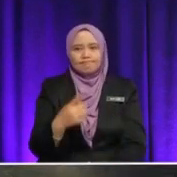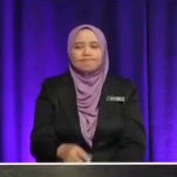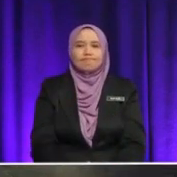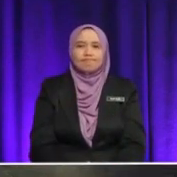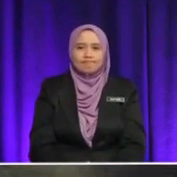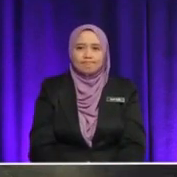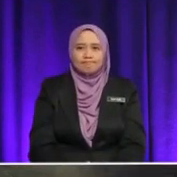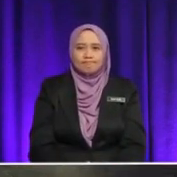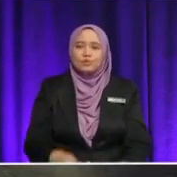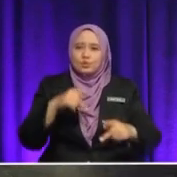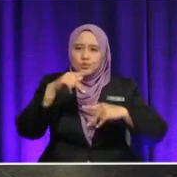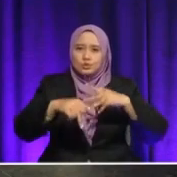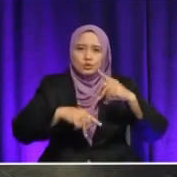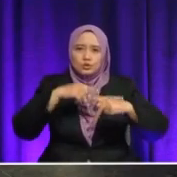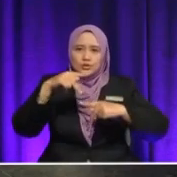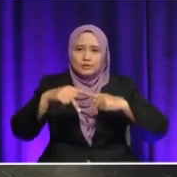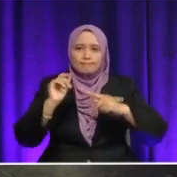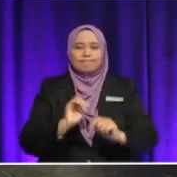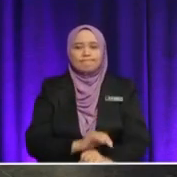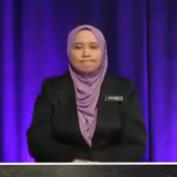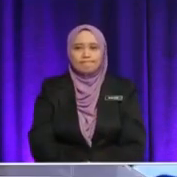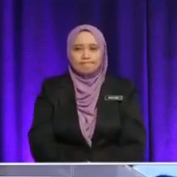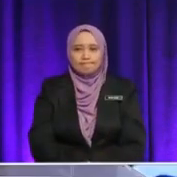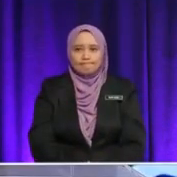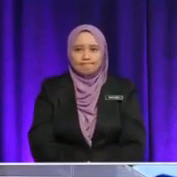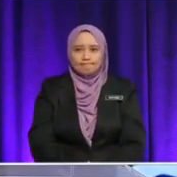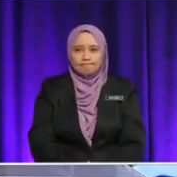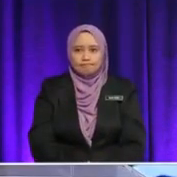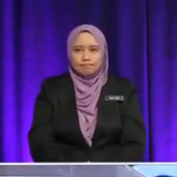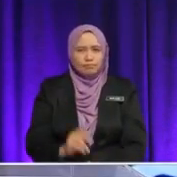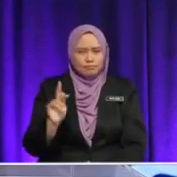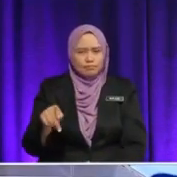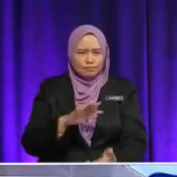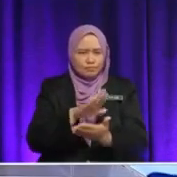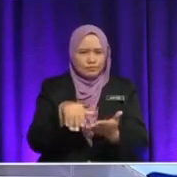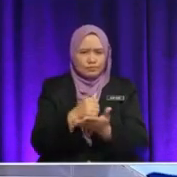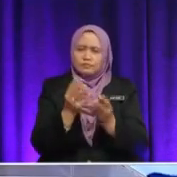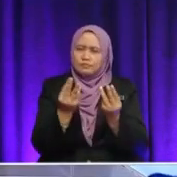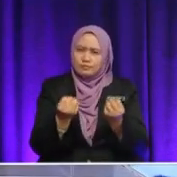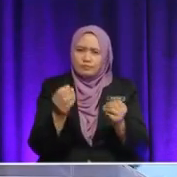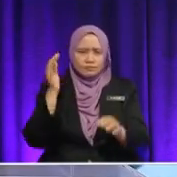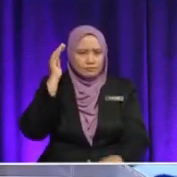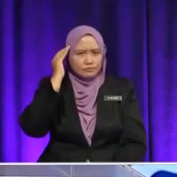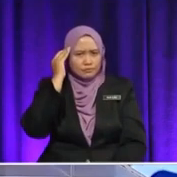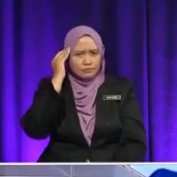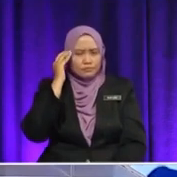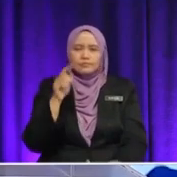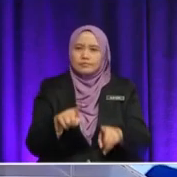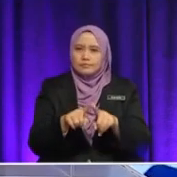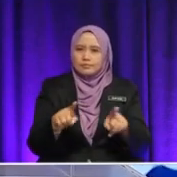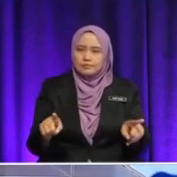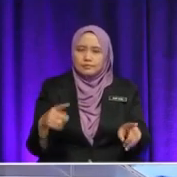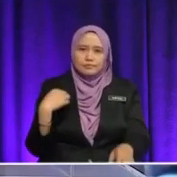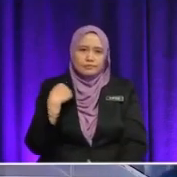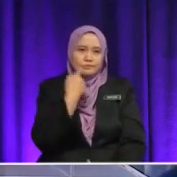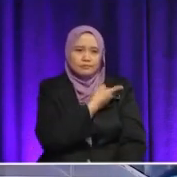dan juga dewan undangan Negeri oke bye pasti memilih semua atau HP lagi yang ada pilih rayumu pertama tapi